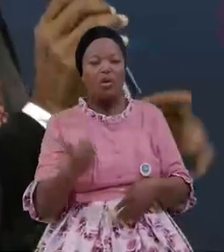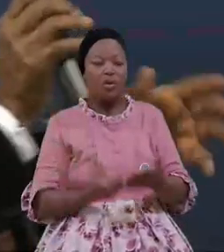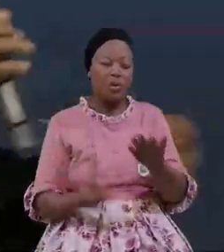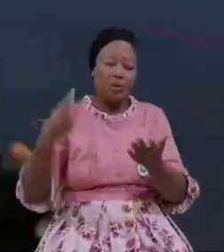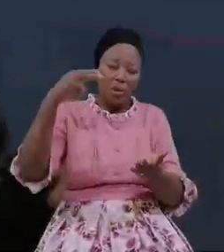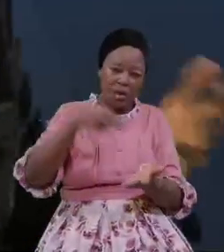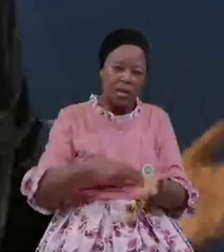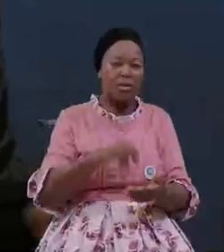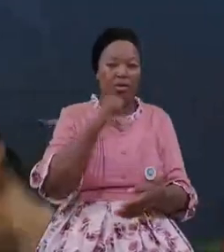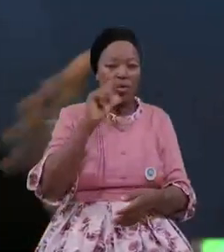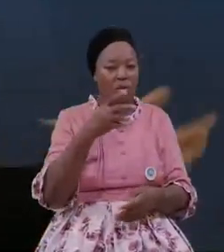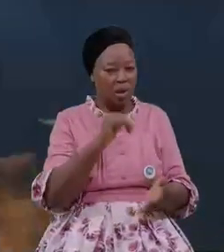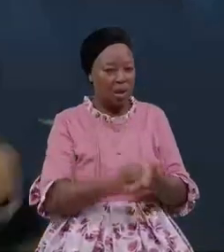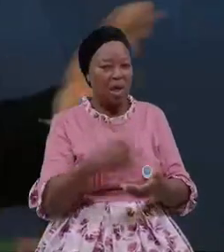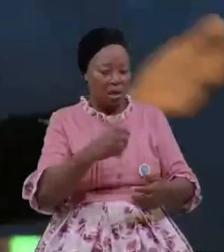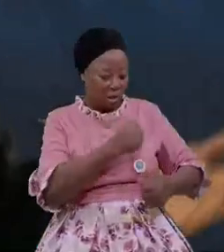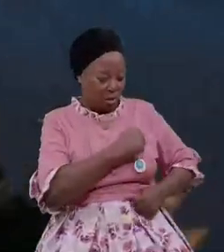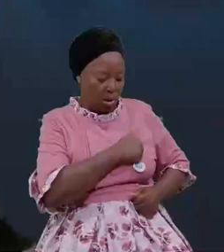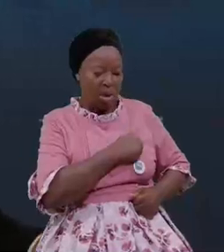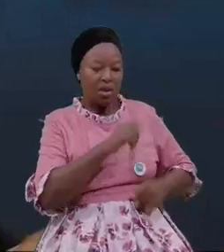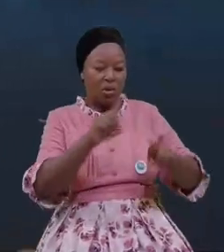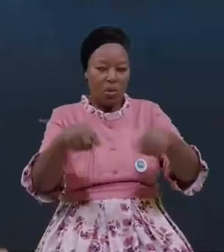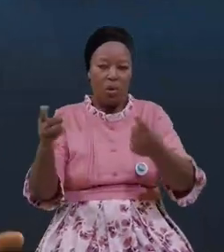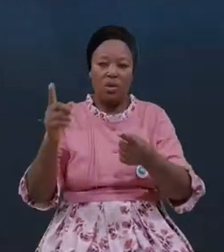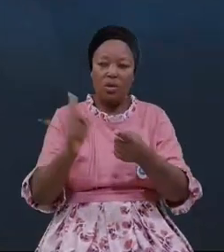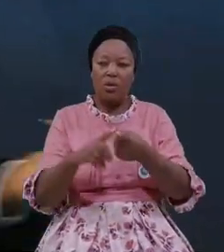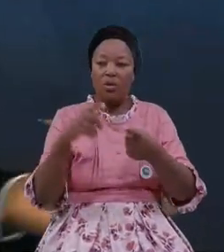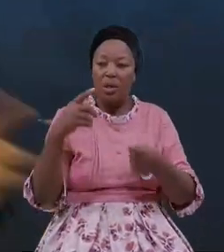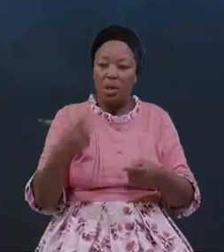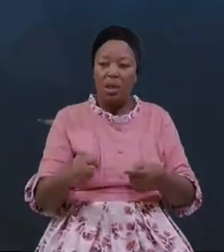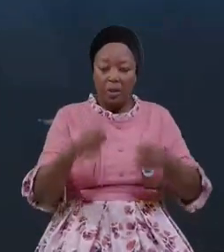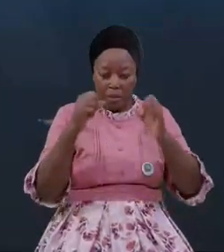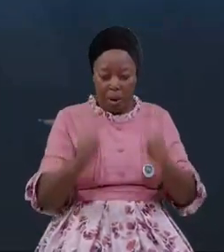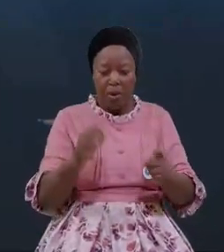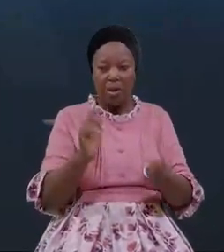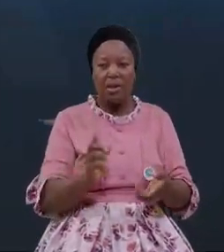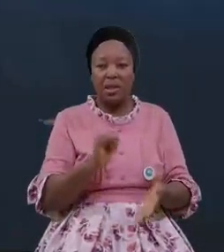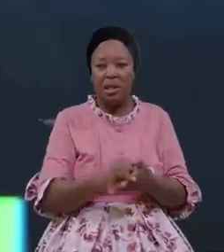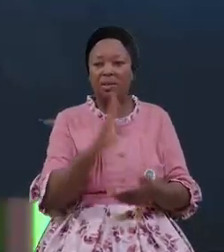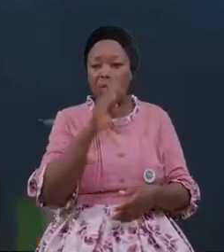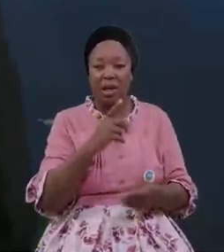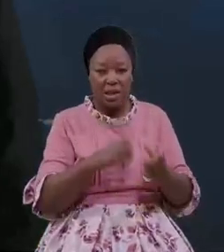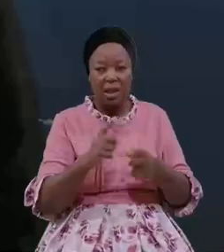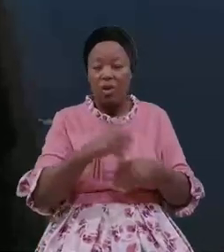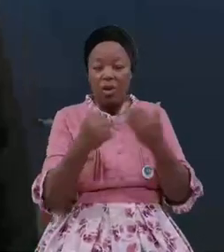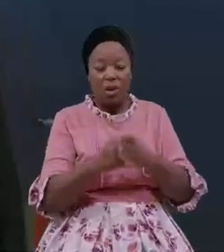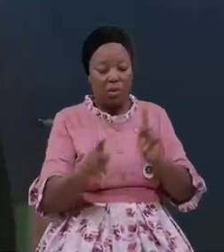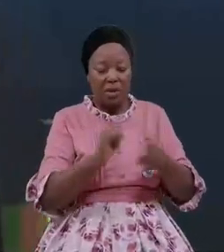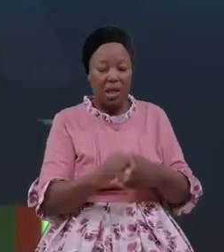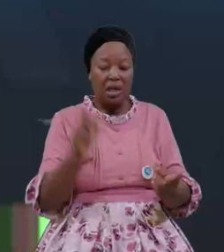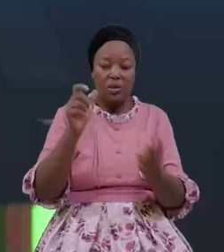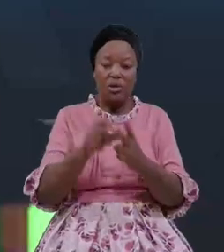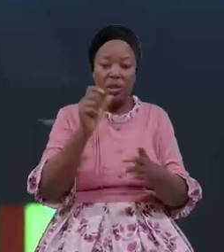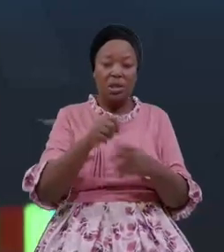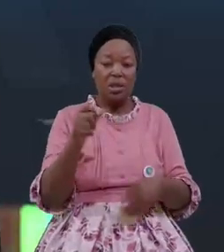est ressuscité les soldats étaient allés voir les autorités les gens qui les ont